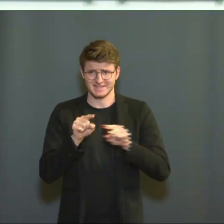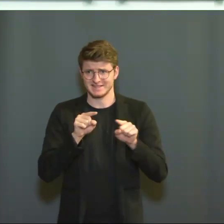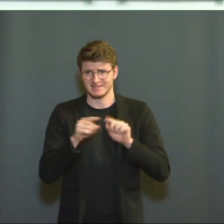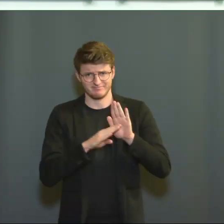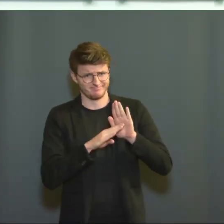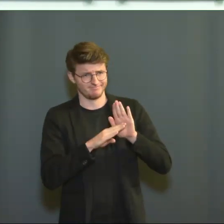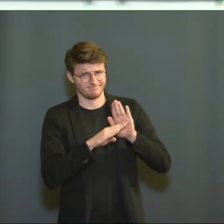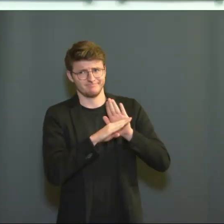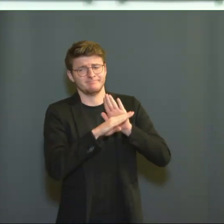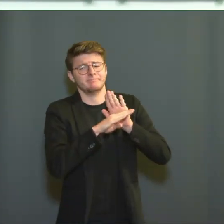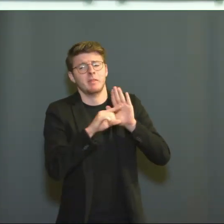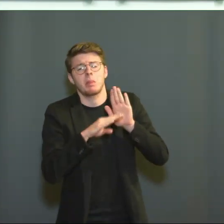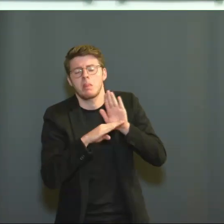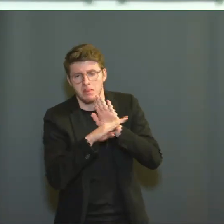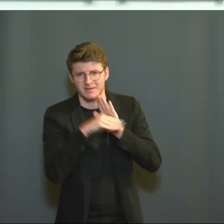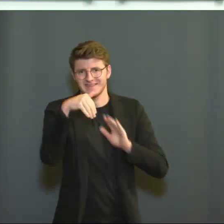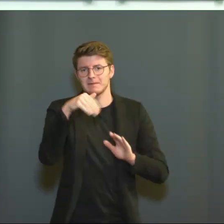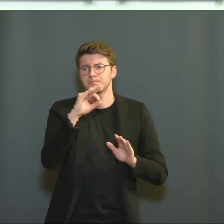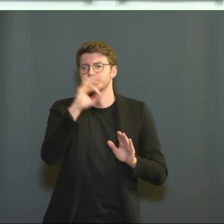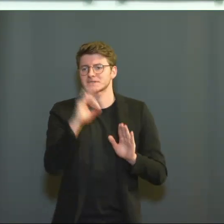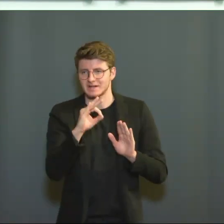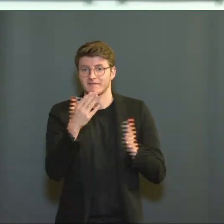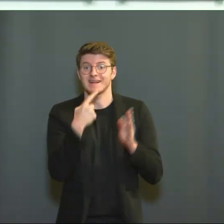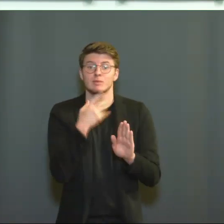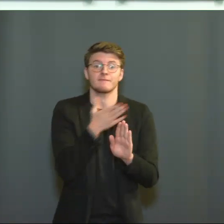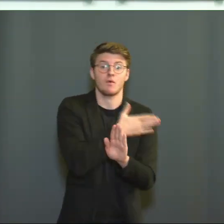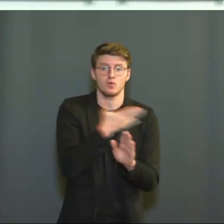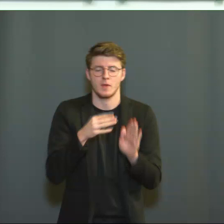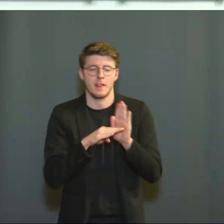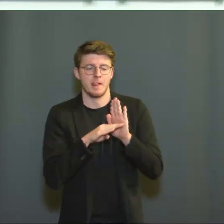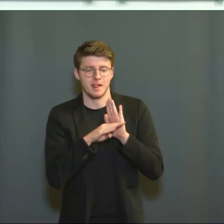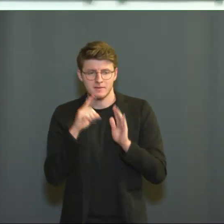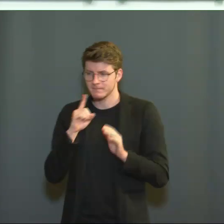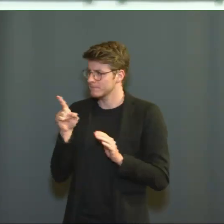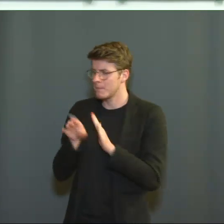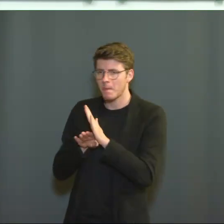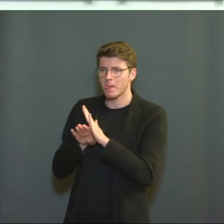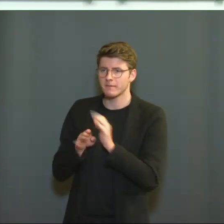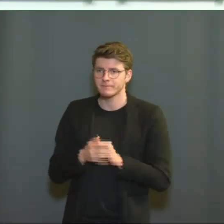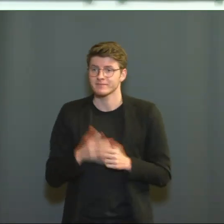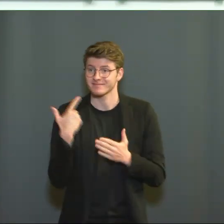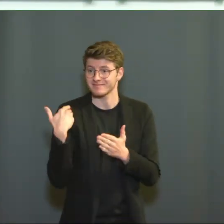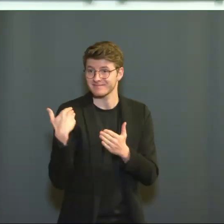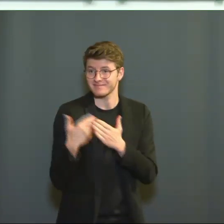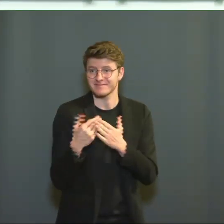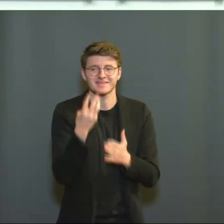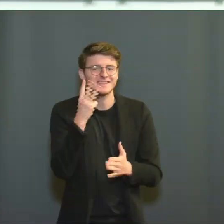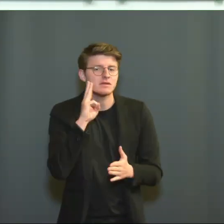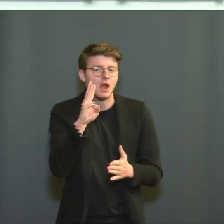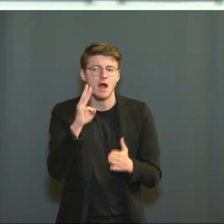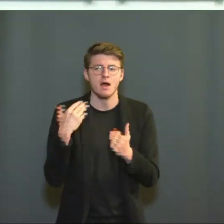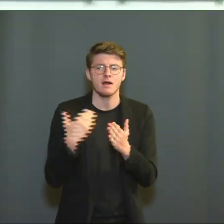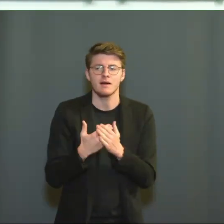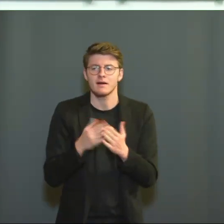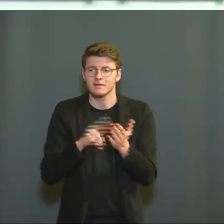9% gestegen in vergelijking met de week ervoor. Als we kijken naar de laatste 3 dagen met complete data,